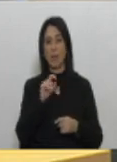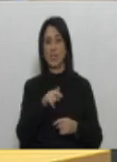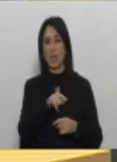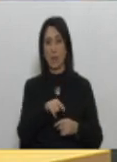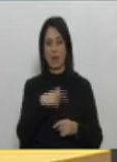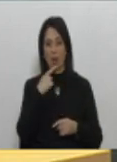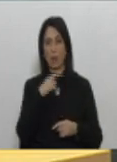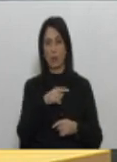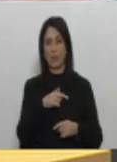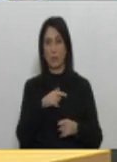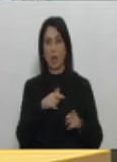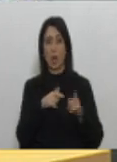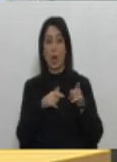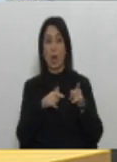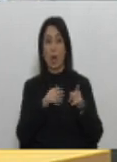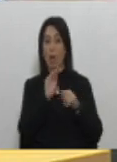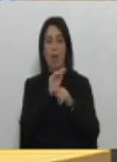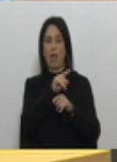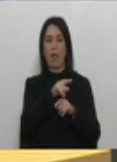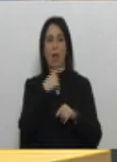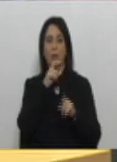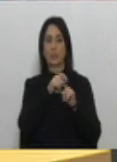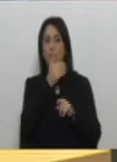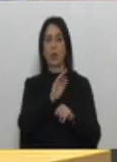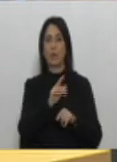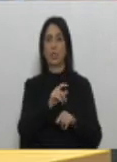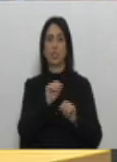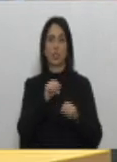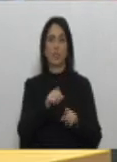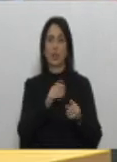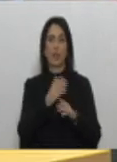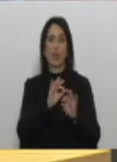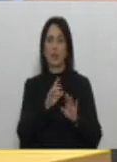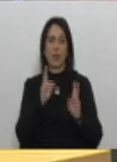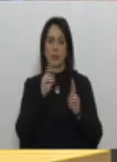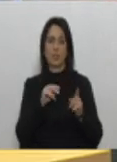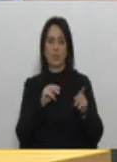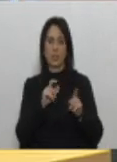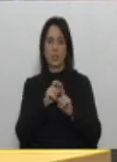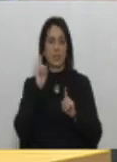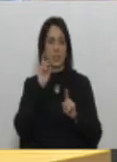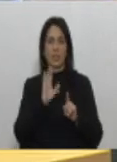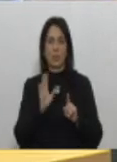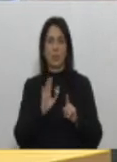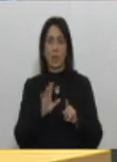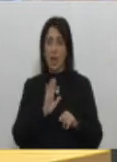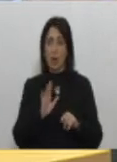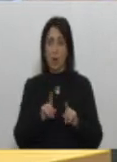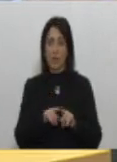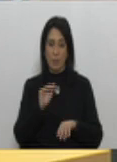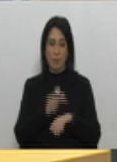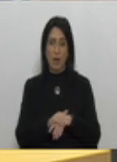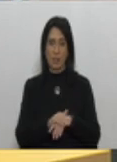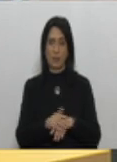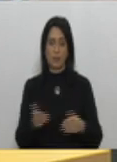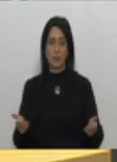ამას ამბობდნენ. მე ხა თქვენ არ დაგწამებთ ცირს ამაში, მაგრამ შესაძლოა თქვენ გაქვთ ეს განცხადებები გაკეთებული. არ იყო ასე, ეს ფაქტი არ